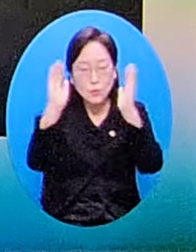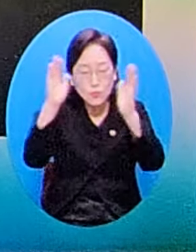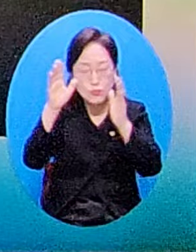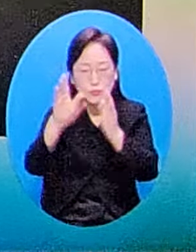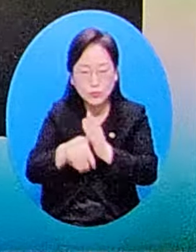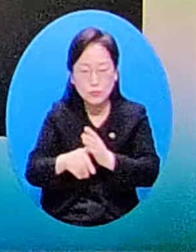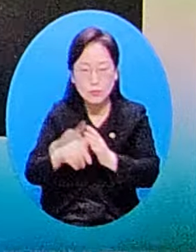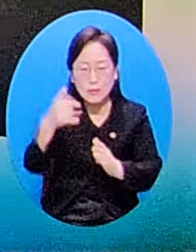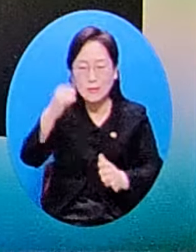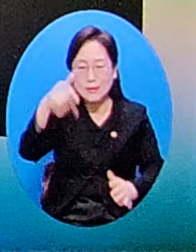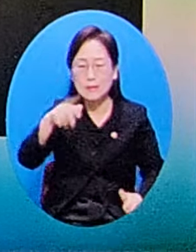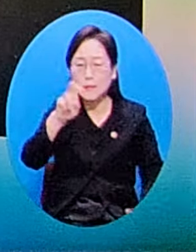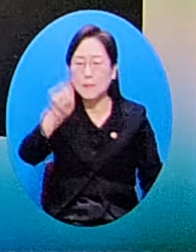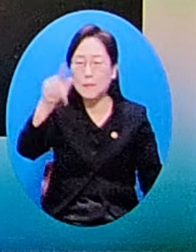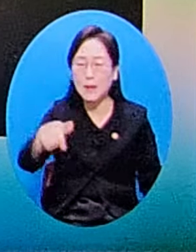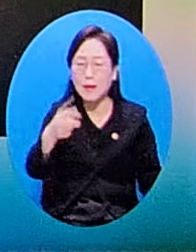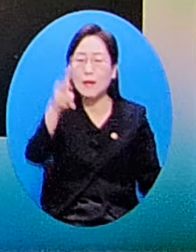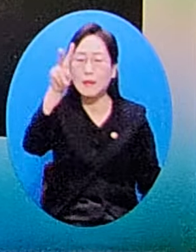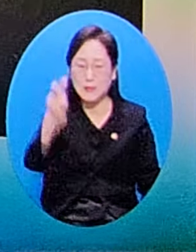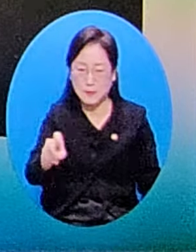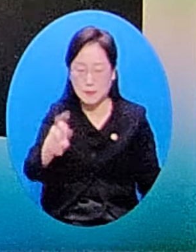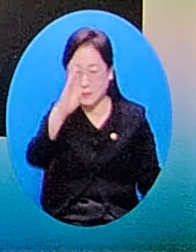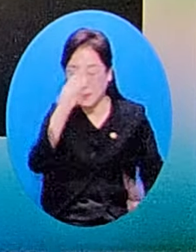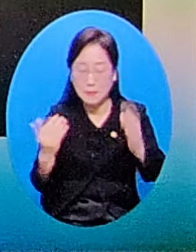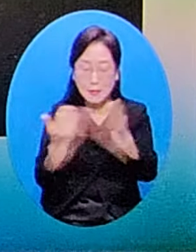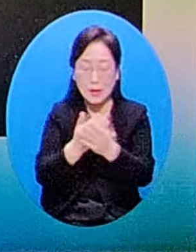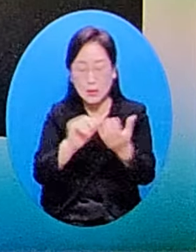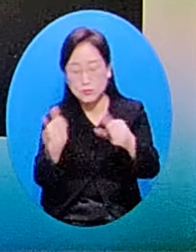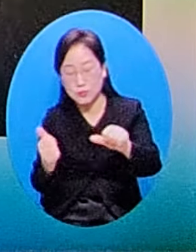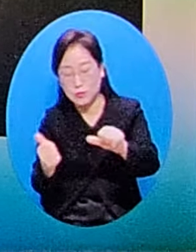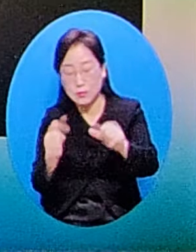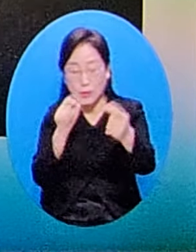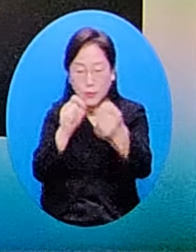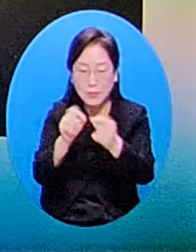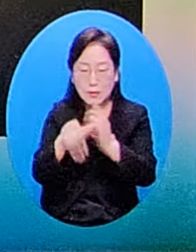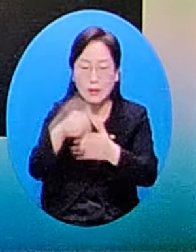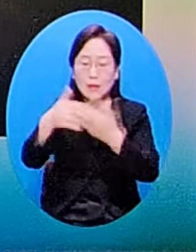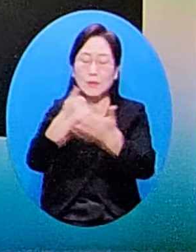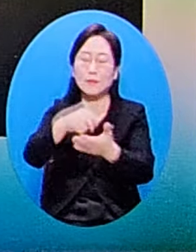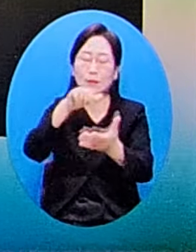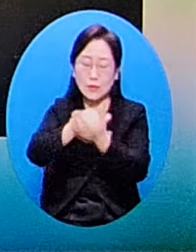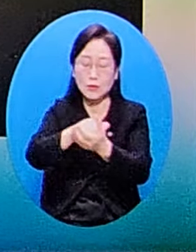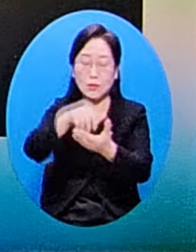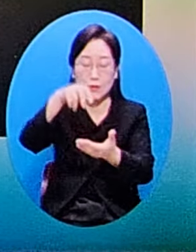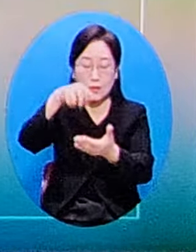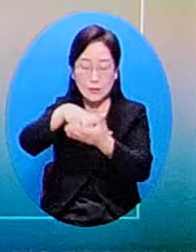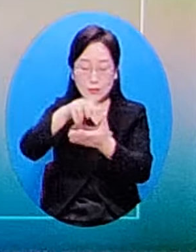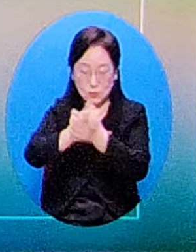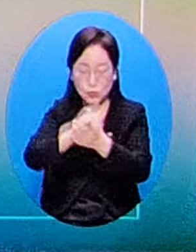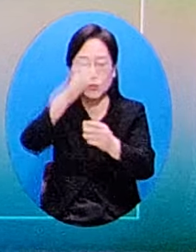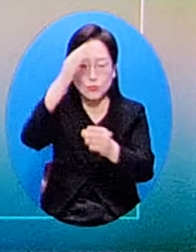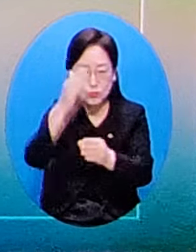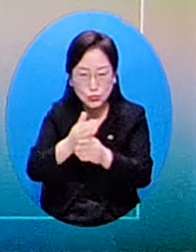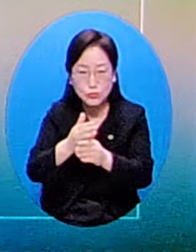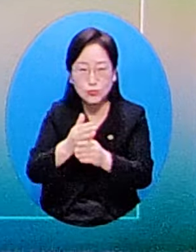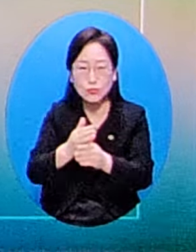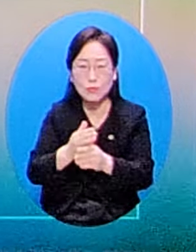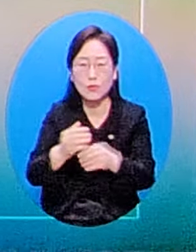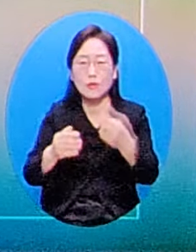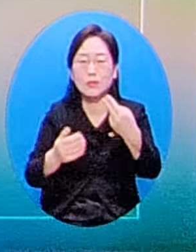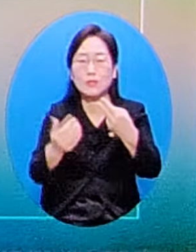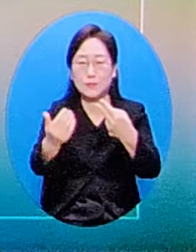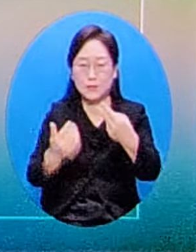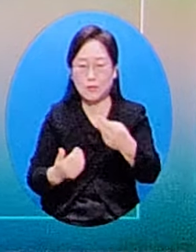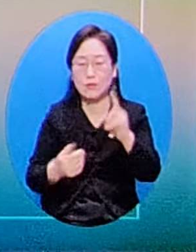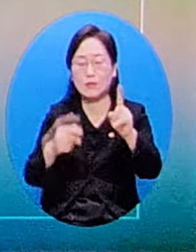죽음의 직전에 이르게 되었을 때 그 하나님께 엎드려 기도하는 가운데 디모데 전서 1장 17절의 말씀을 받았습니다. 영원하신 왕